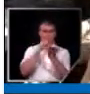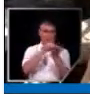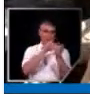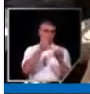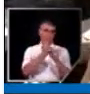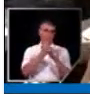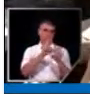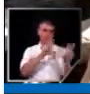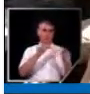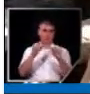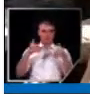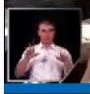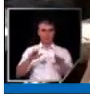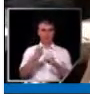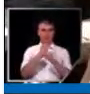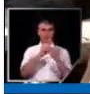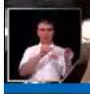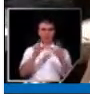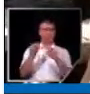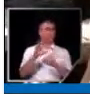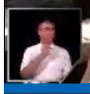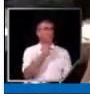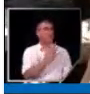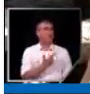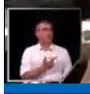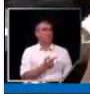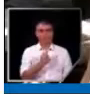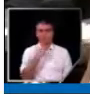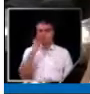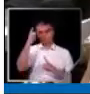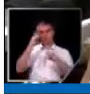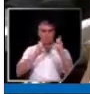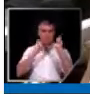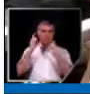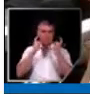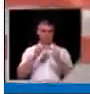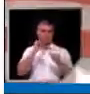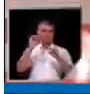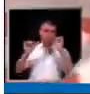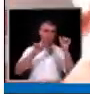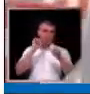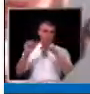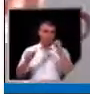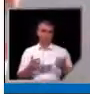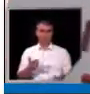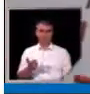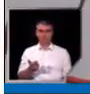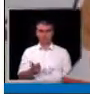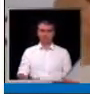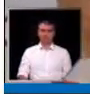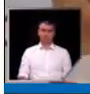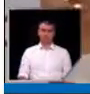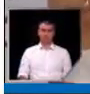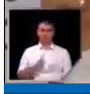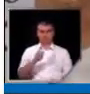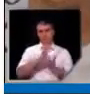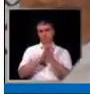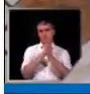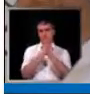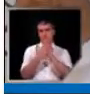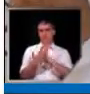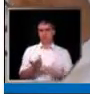גם הם עושים, הנכים גם עושים. מה זה אומר? הבעות פנים, צעקות, הם